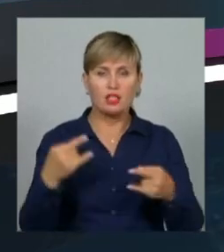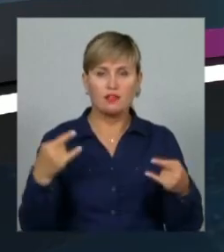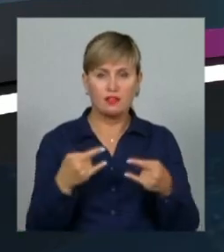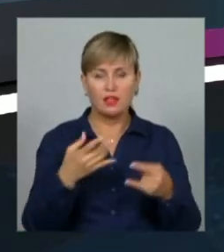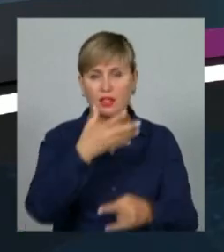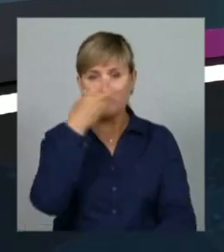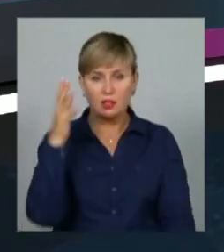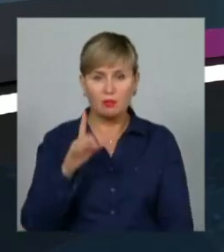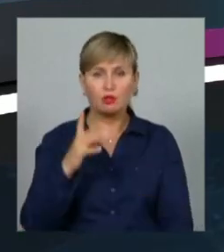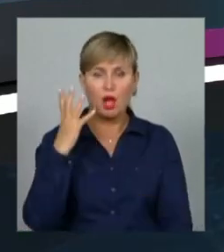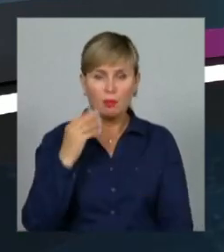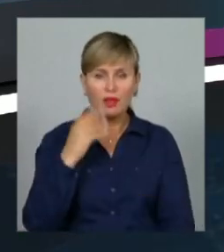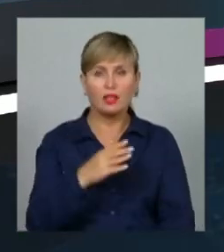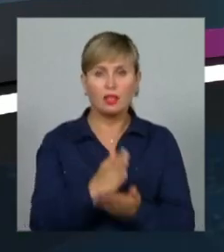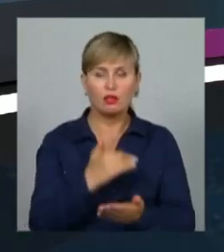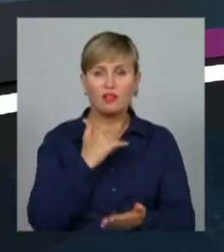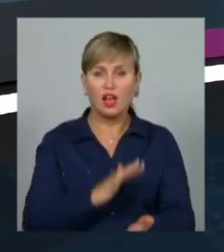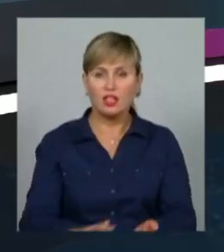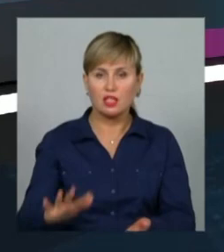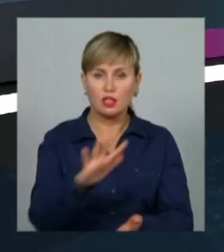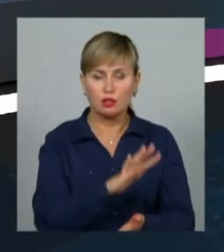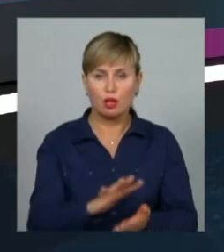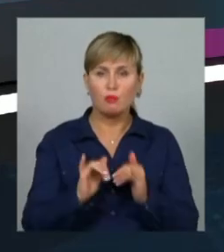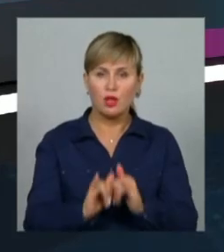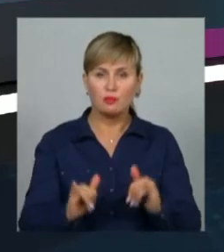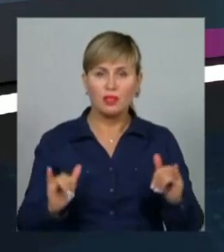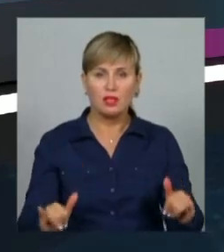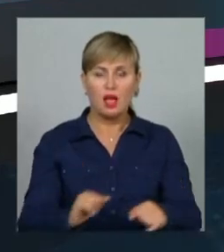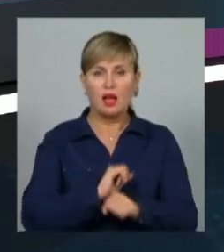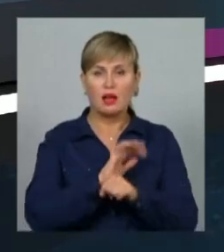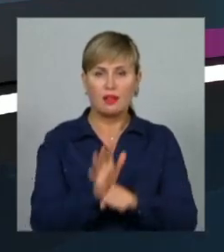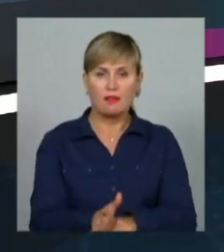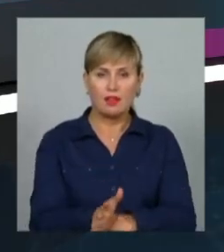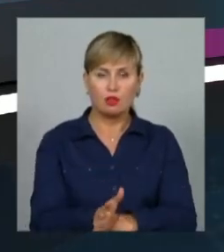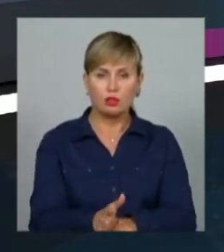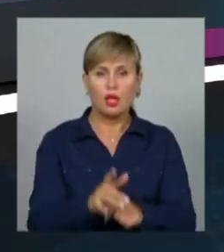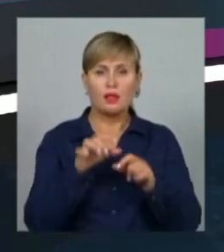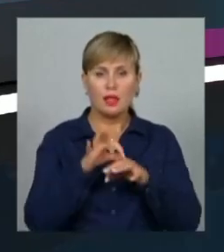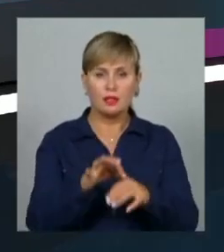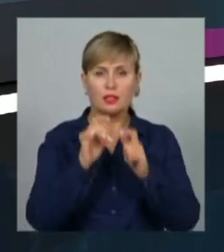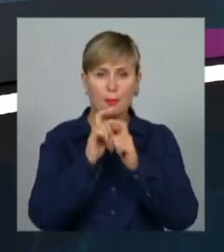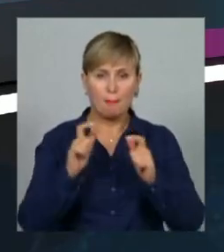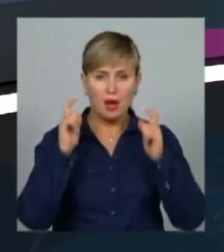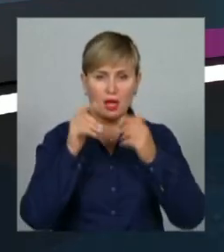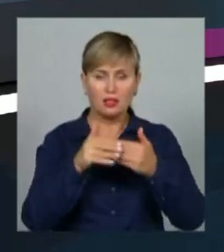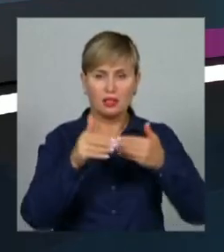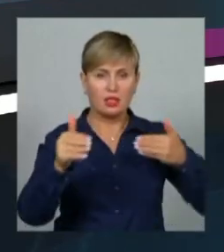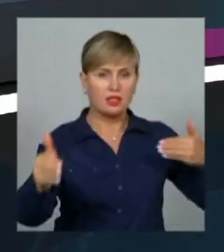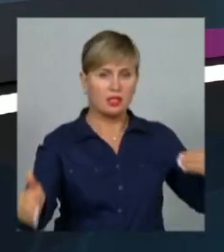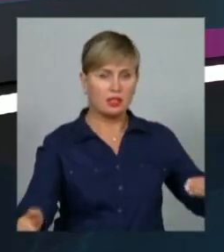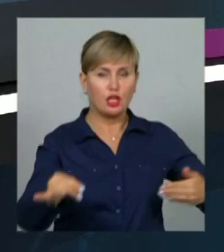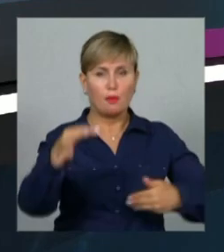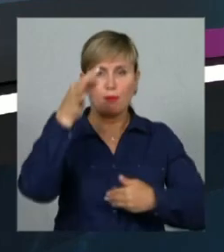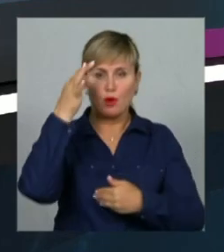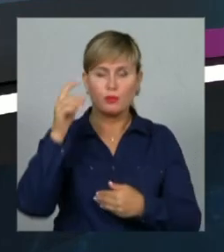Не забывайте, что Алматы находится в красной зоне под темпом распространения коронавируса. Носите маски, соблюдайте социальную дистанцию и